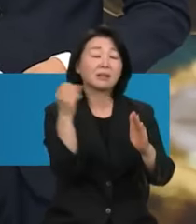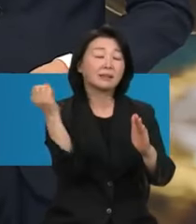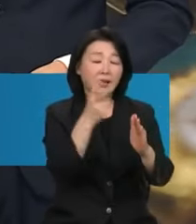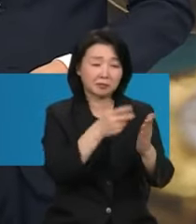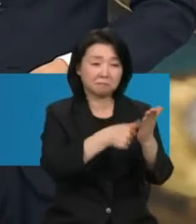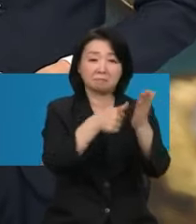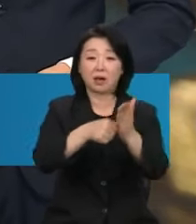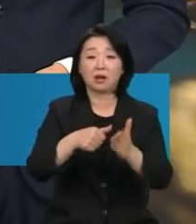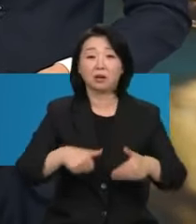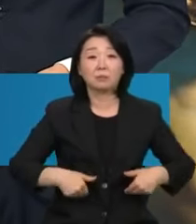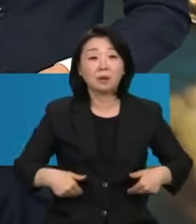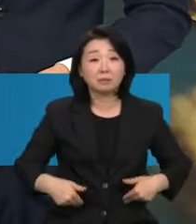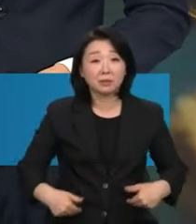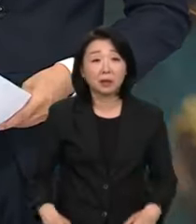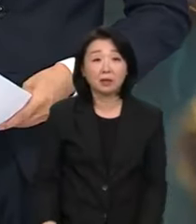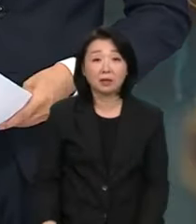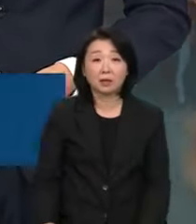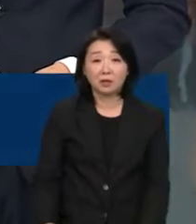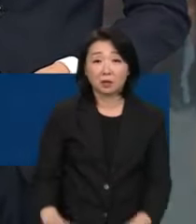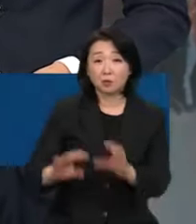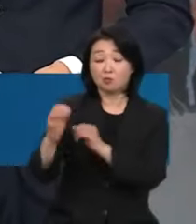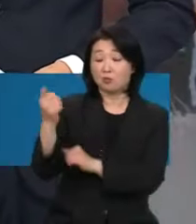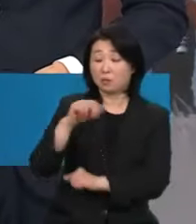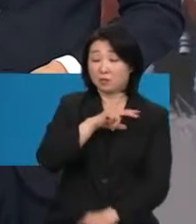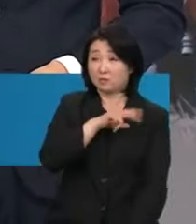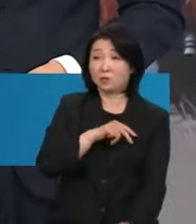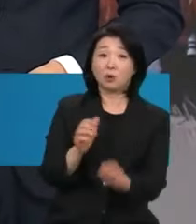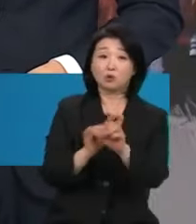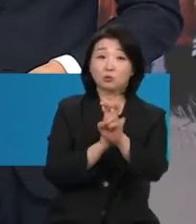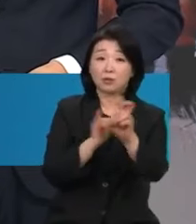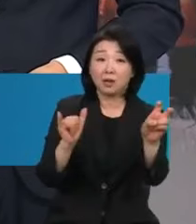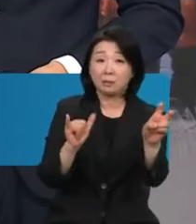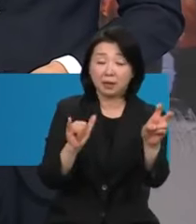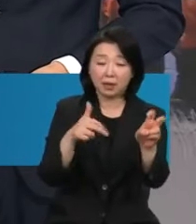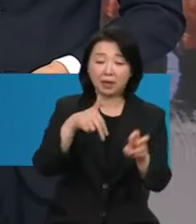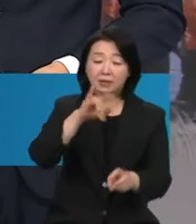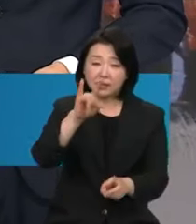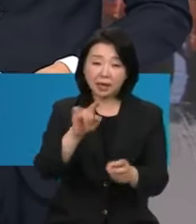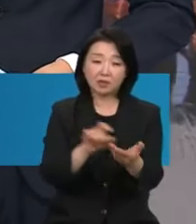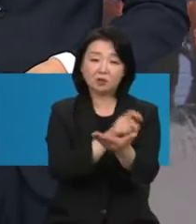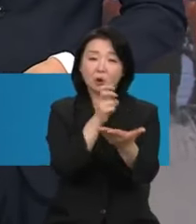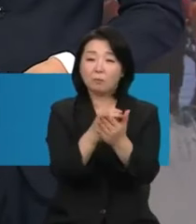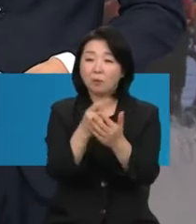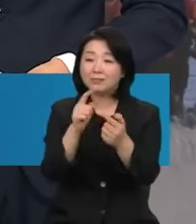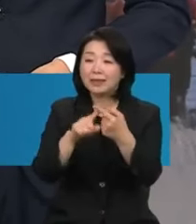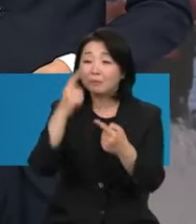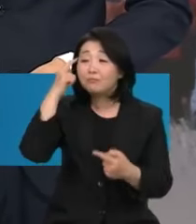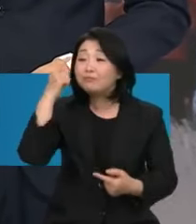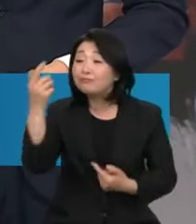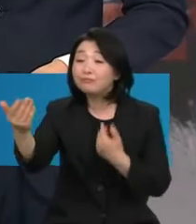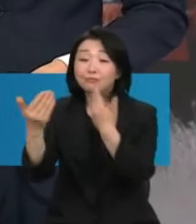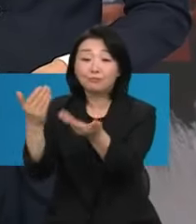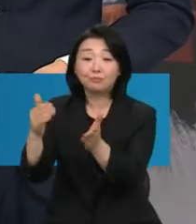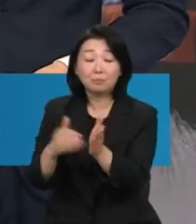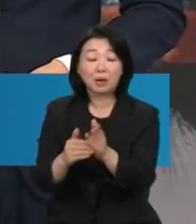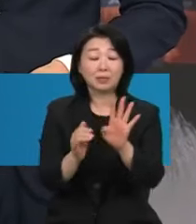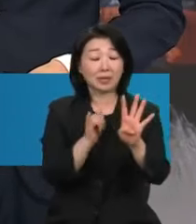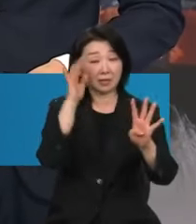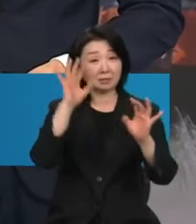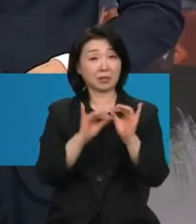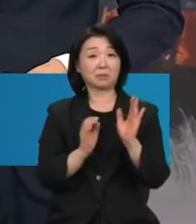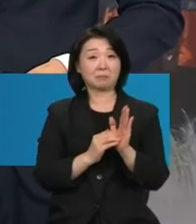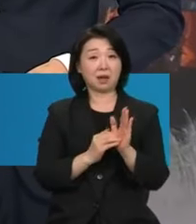가능합니다. 저희 취재진이 국민의힘 현직 의원 20명에게 최상병 특검에 대한 의견을 물었는데 4명은